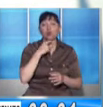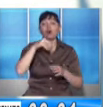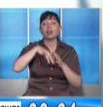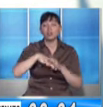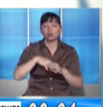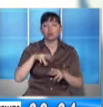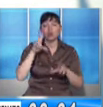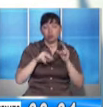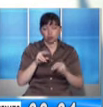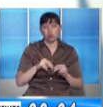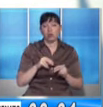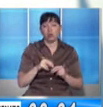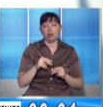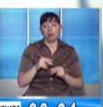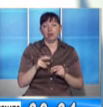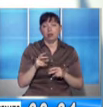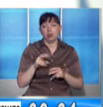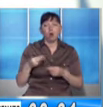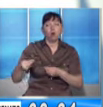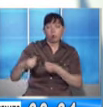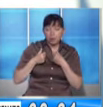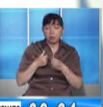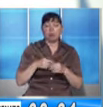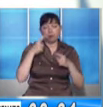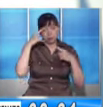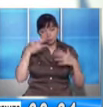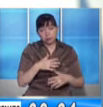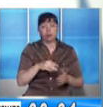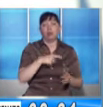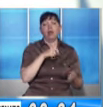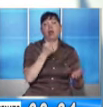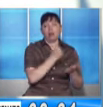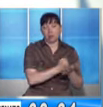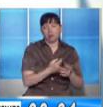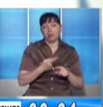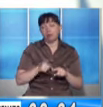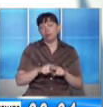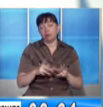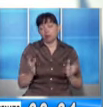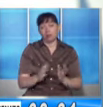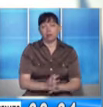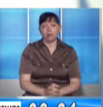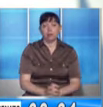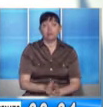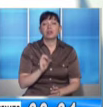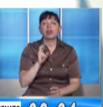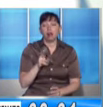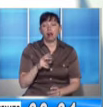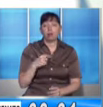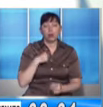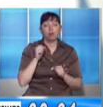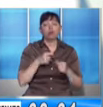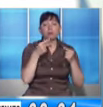mod conștiincios, din convingeri și așa mai departe? Asta era întrebarea de bază, cum îi